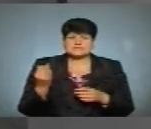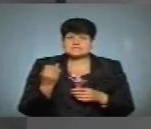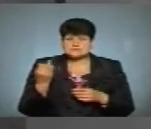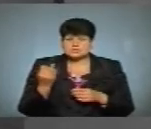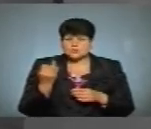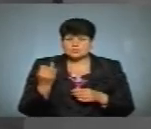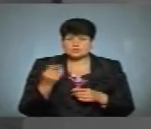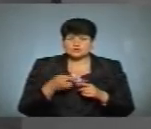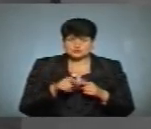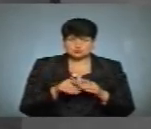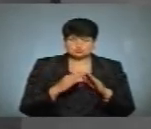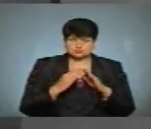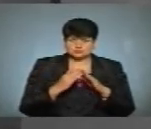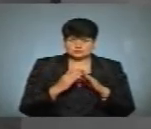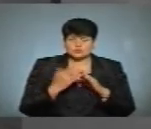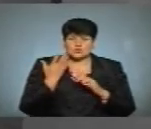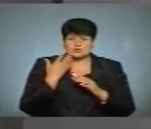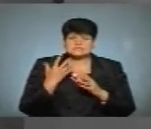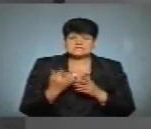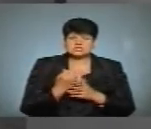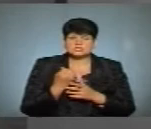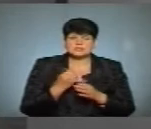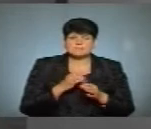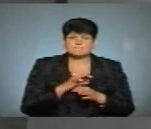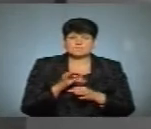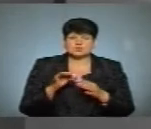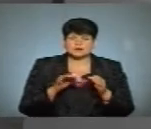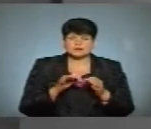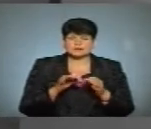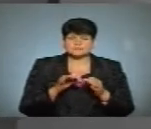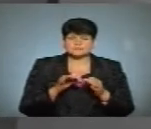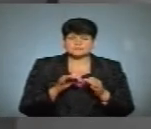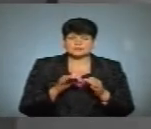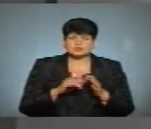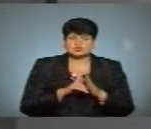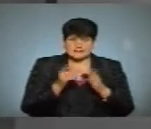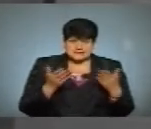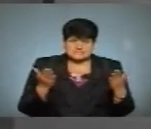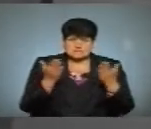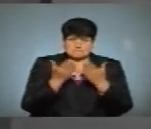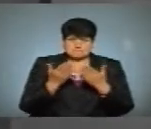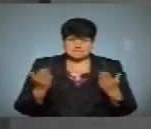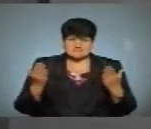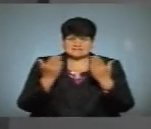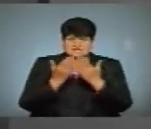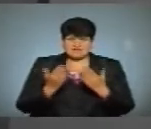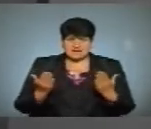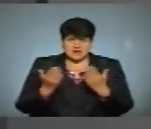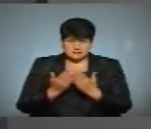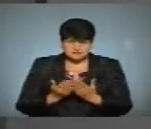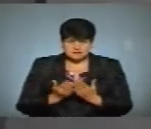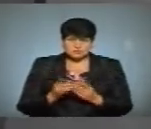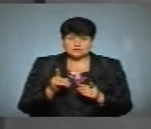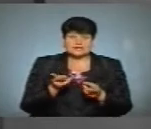цієї будівлі, коли ми знайшли проєкт Вінченцо Скамоці, коли почали співставляти з цими елементами, які тут залишилися,